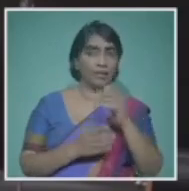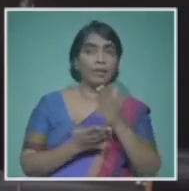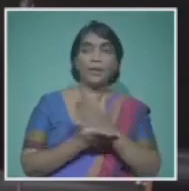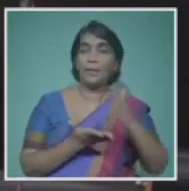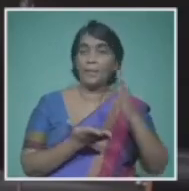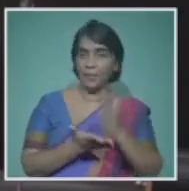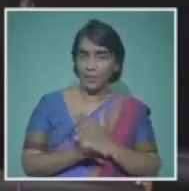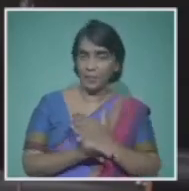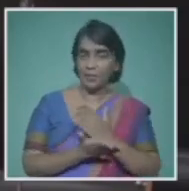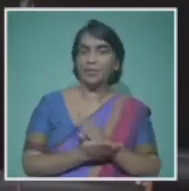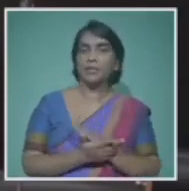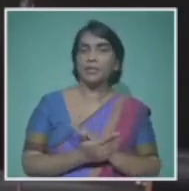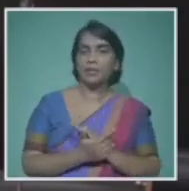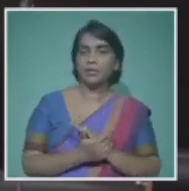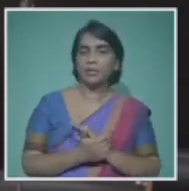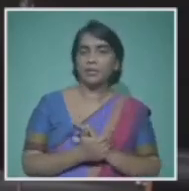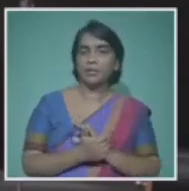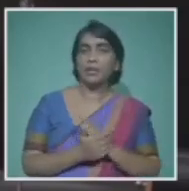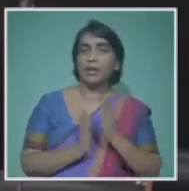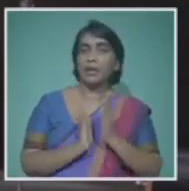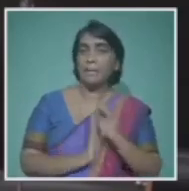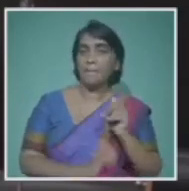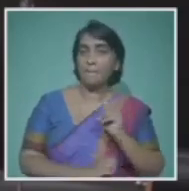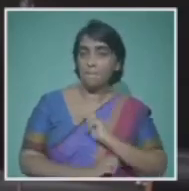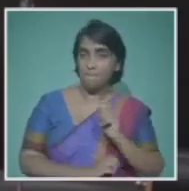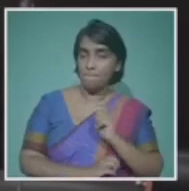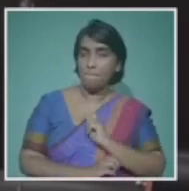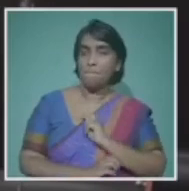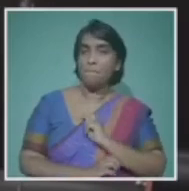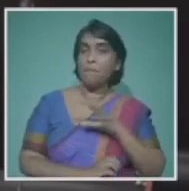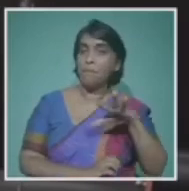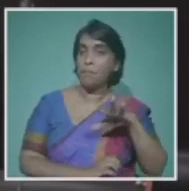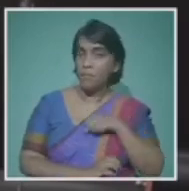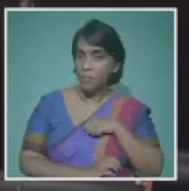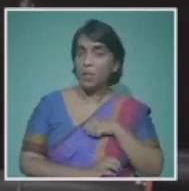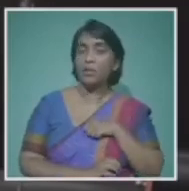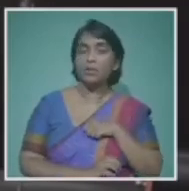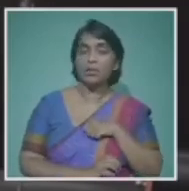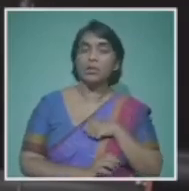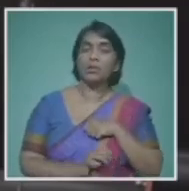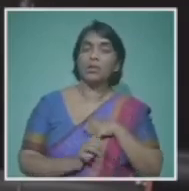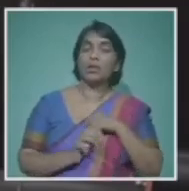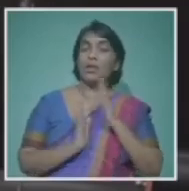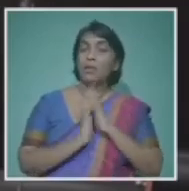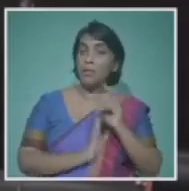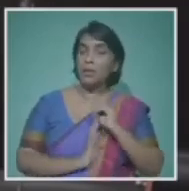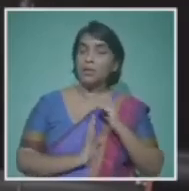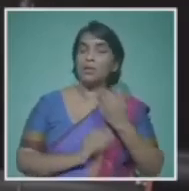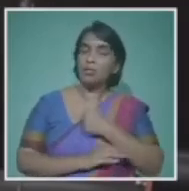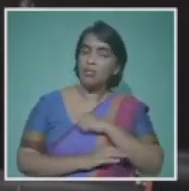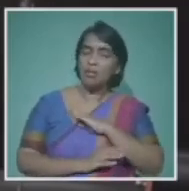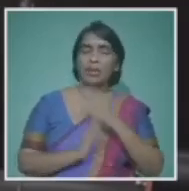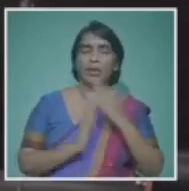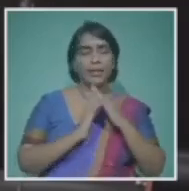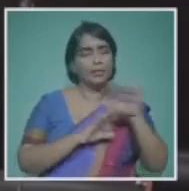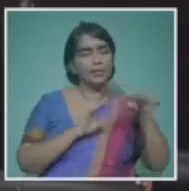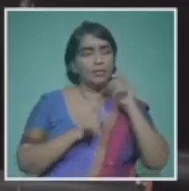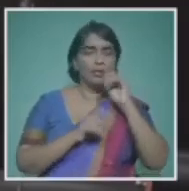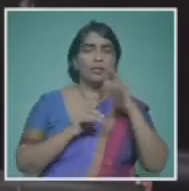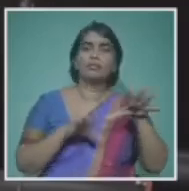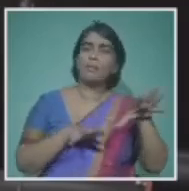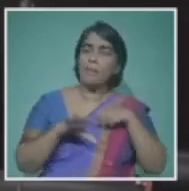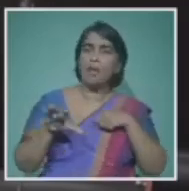බෙදන්න ඕනේ. මොකද ධර්මය පිළිපදින්න ඕන ගිහි පැවිදි හැම එක්කෙනාම. සමහර විට ගිහි